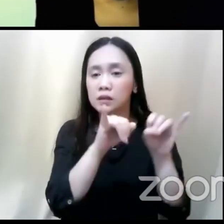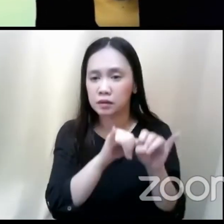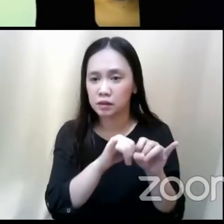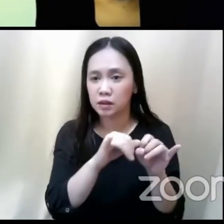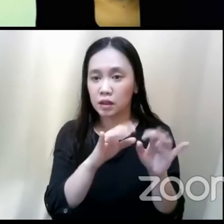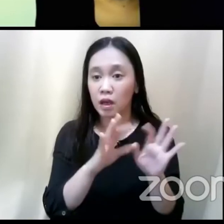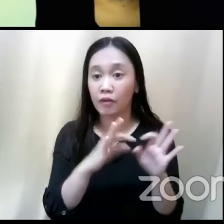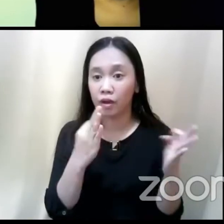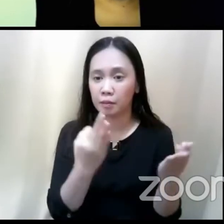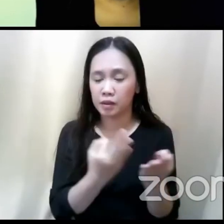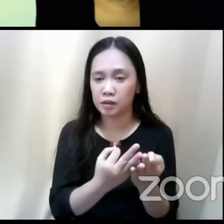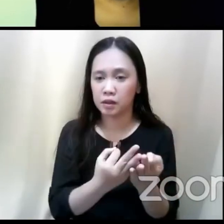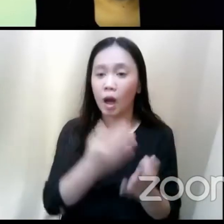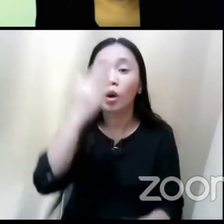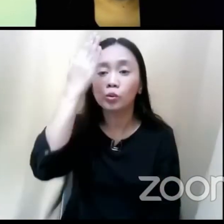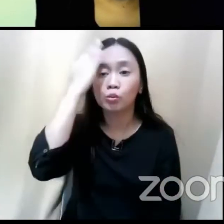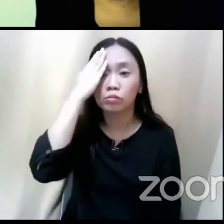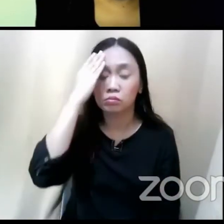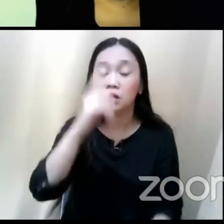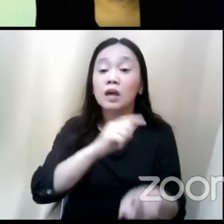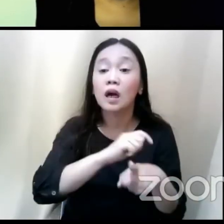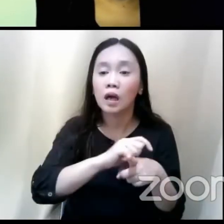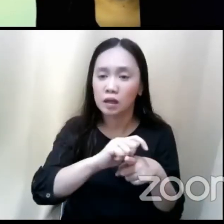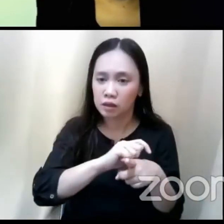knowledgeable or well-trained para